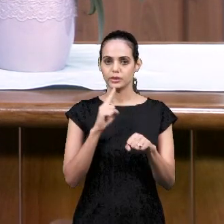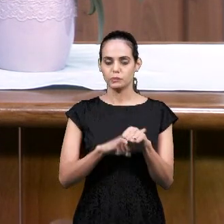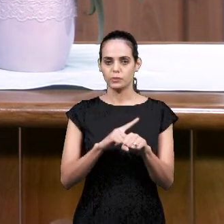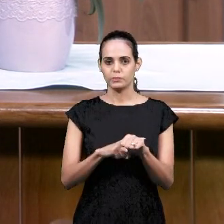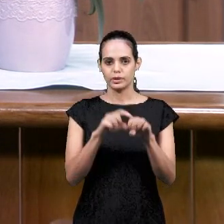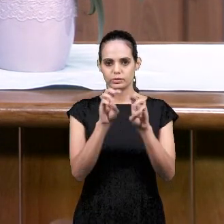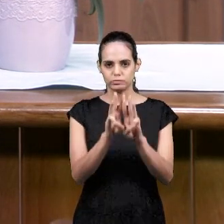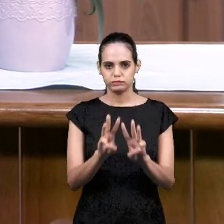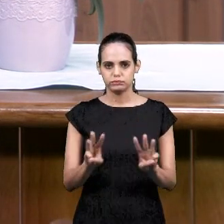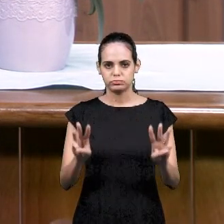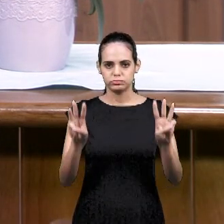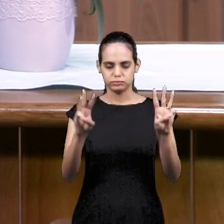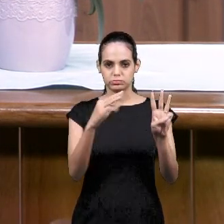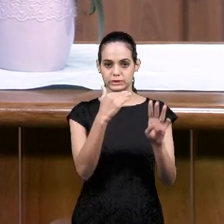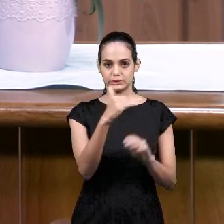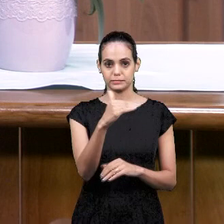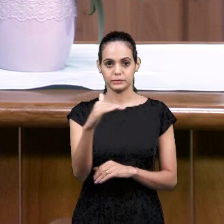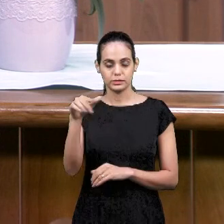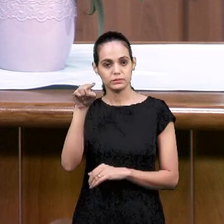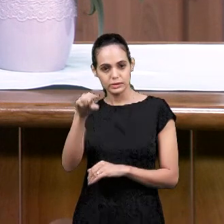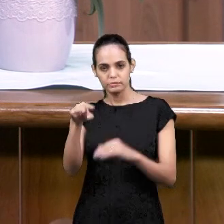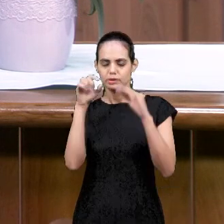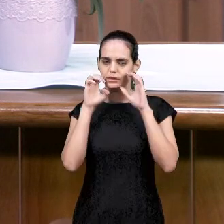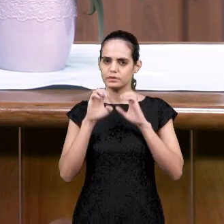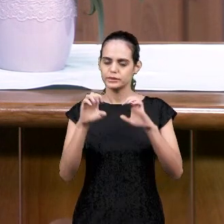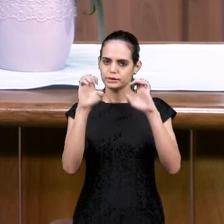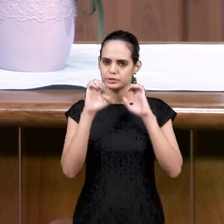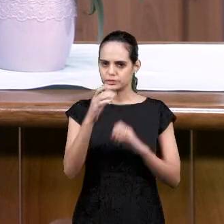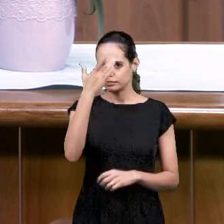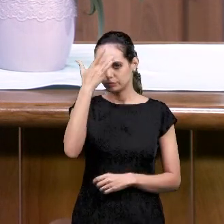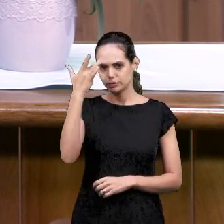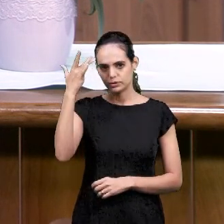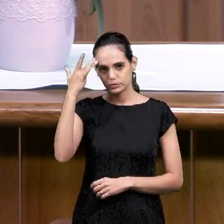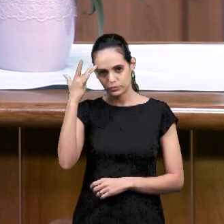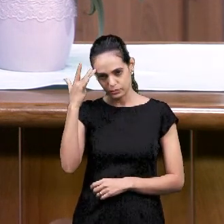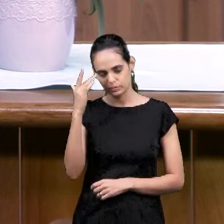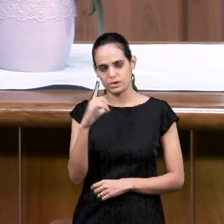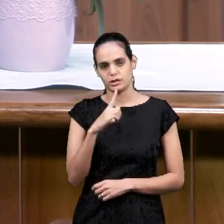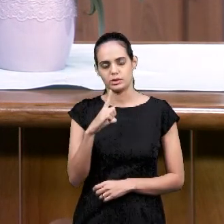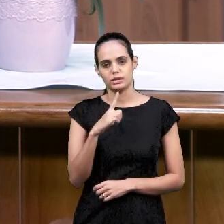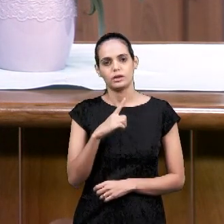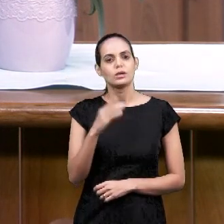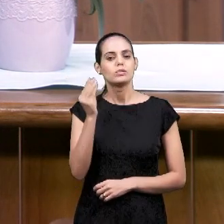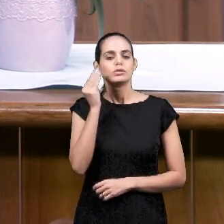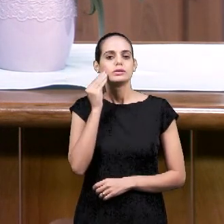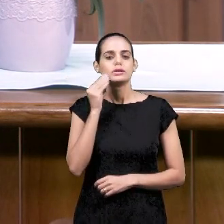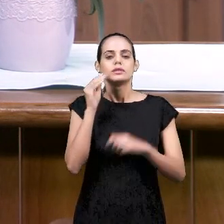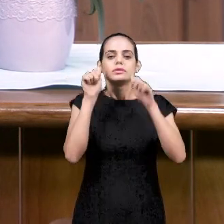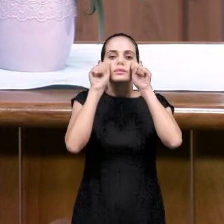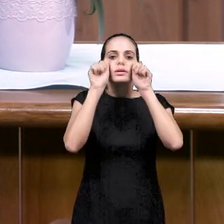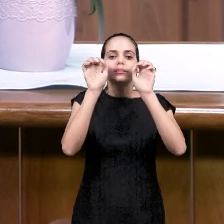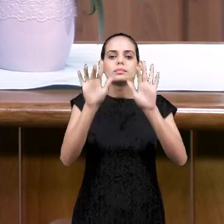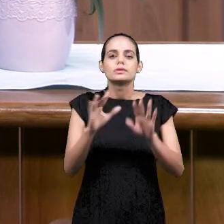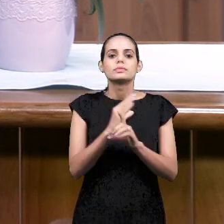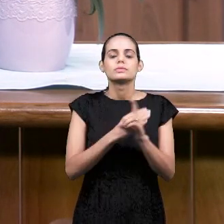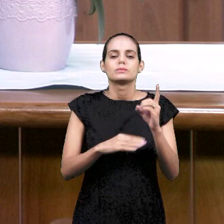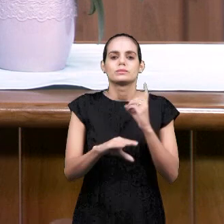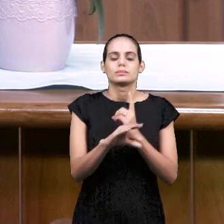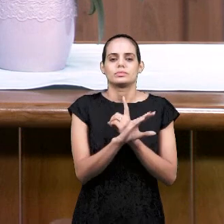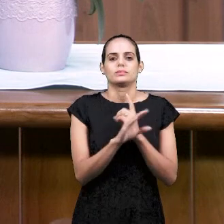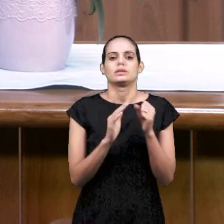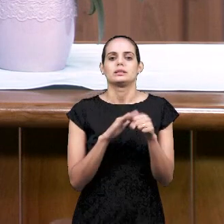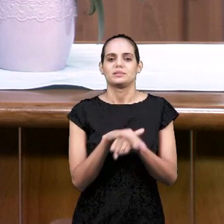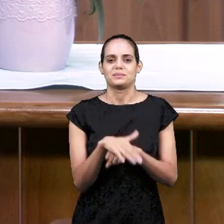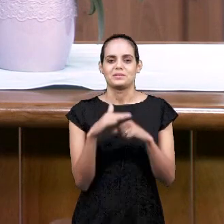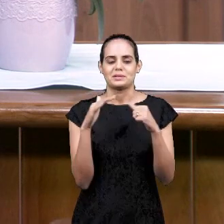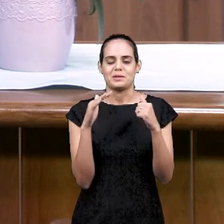pouvez envoyer le lien aussi du culte. Quand vous envoyez le lien, vous êtes en train d'évangéliser afin que la personne puisse assister au culte, recevoir une bénédiction le culte